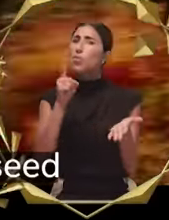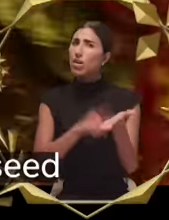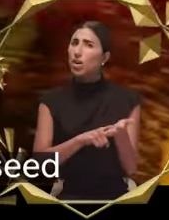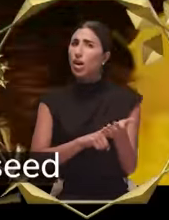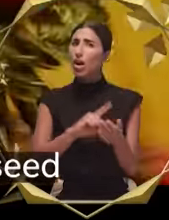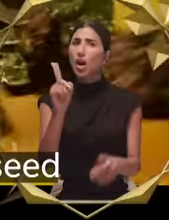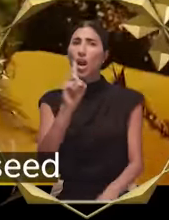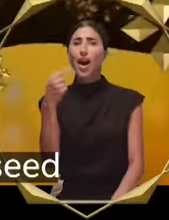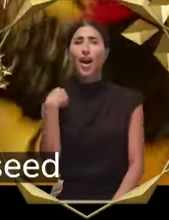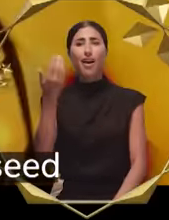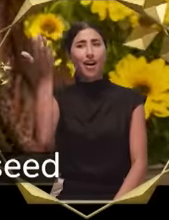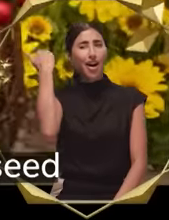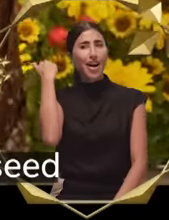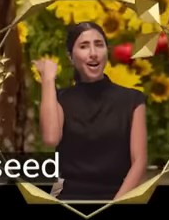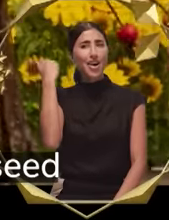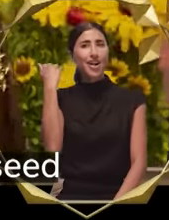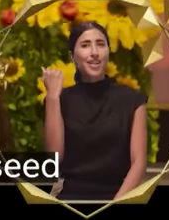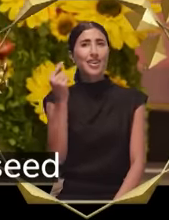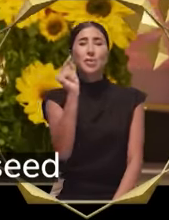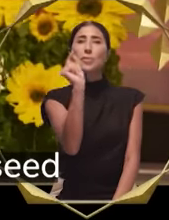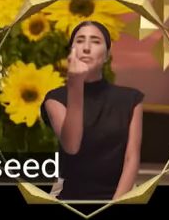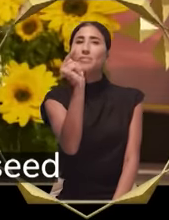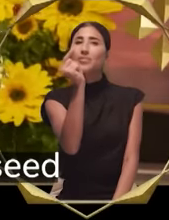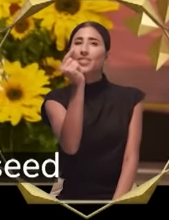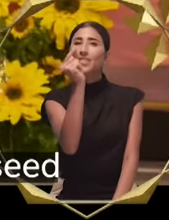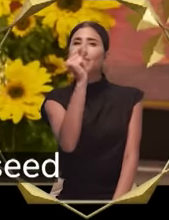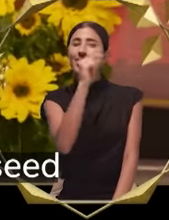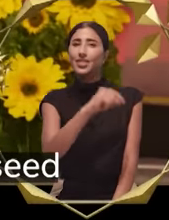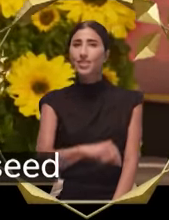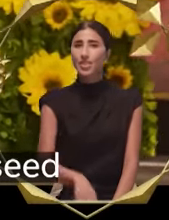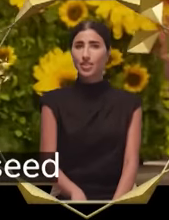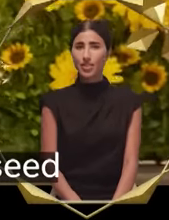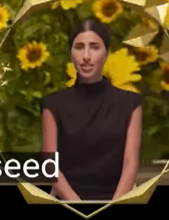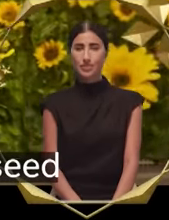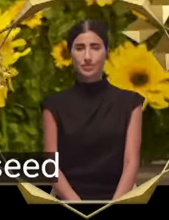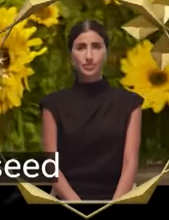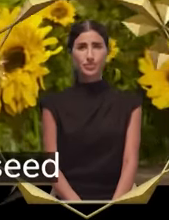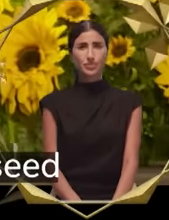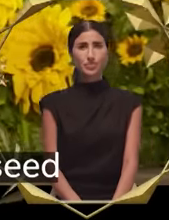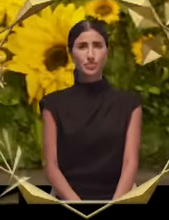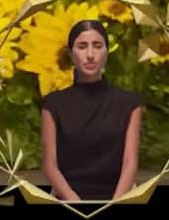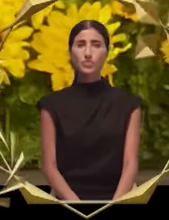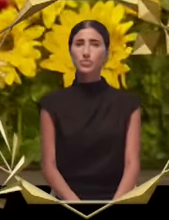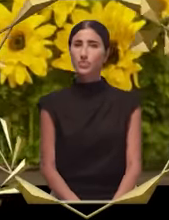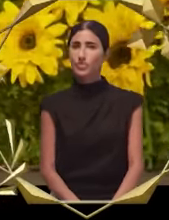طبعا طبعا أذكر أنني كنت بذرة